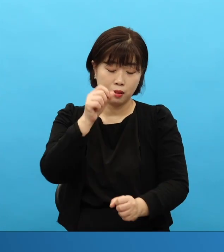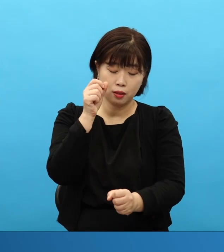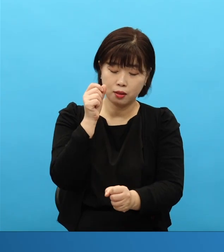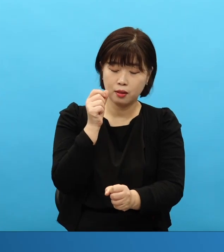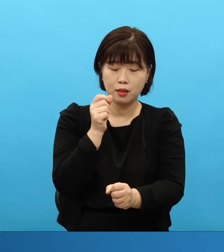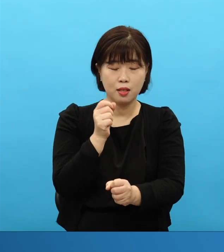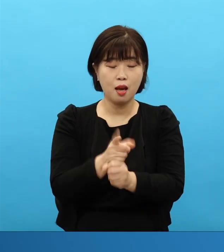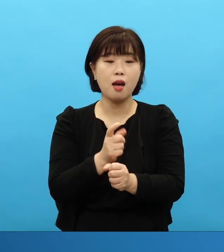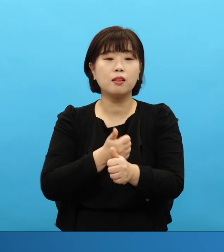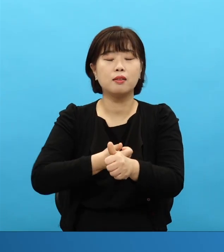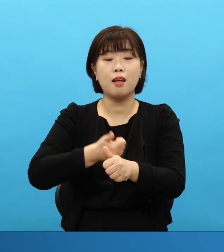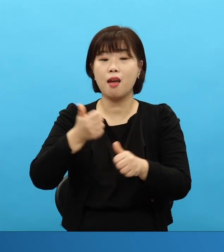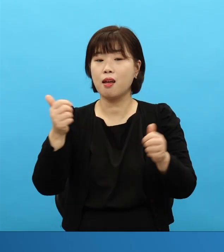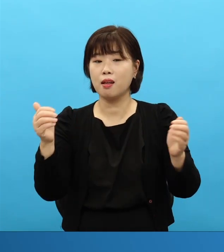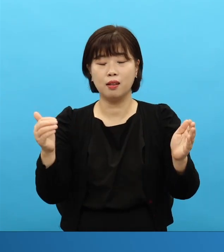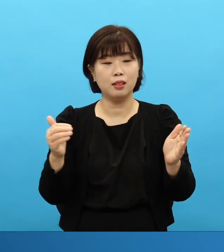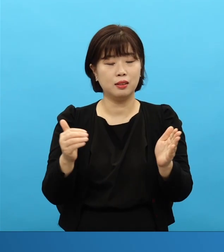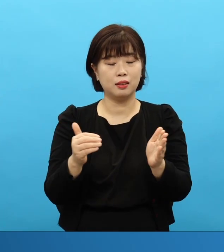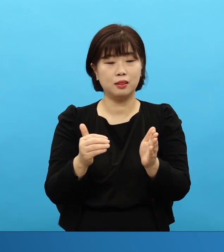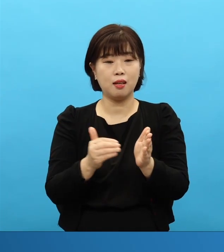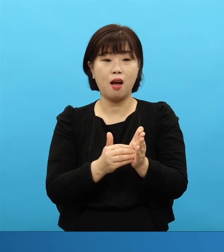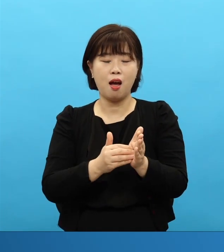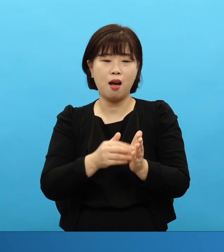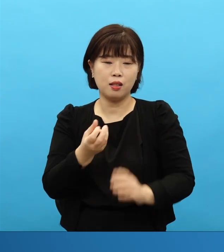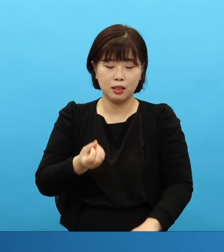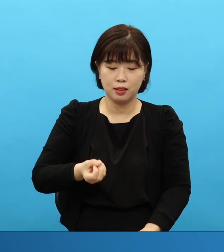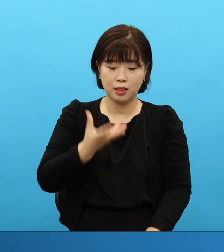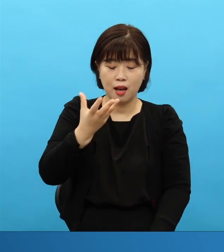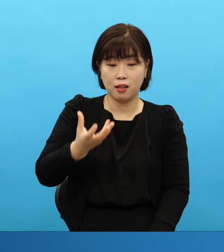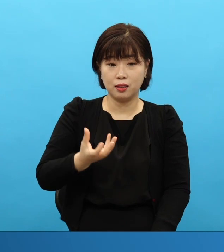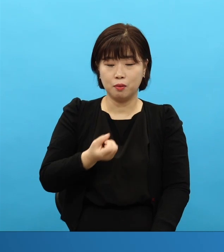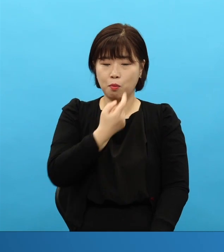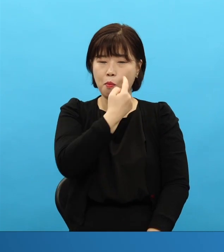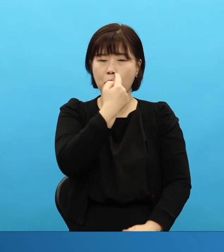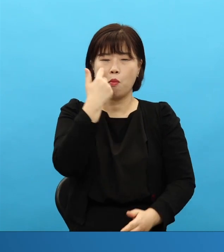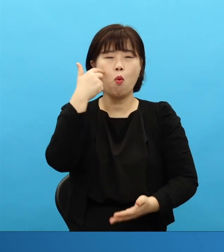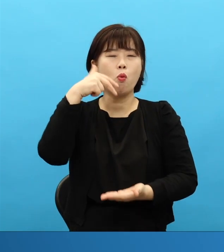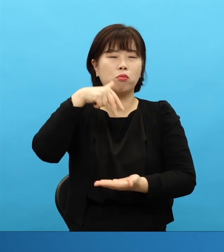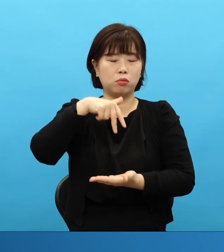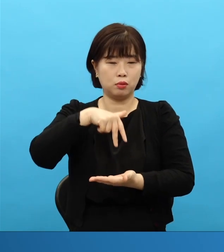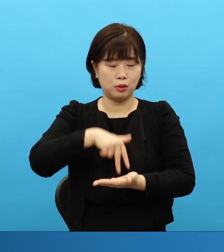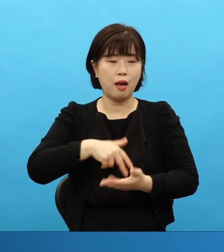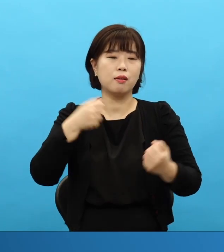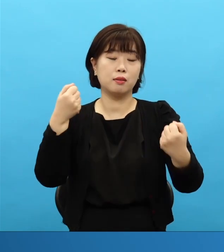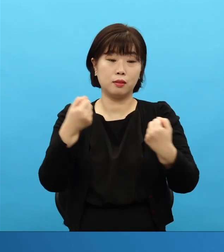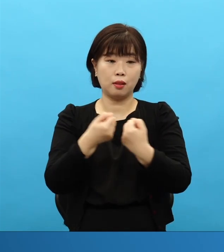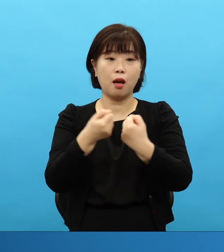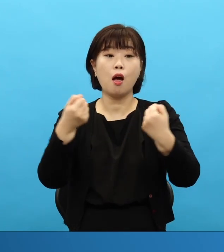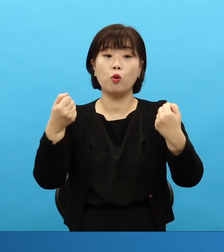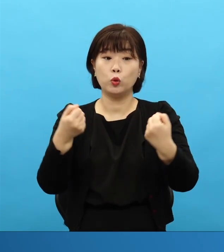이미 승리했네. 승리한 싸움을 싸우네.